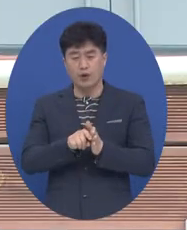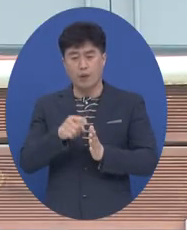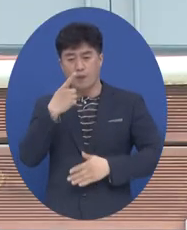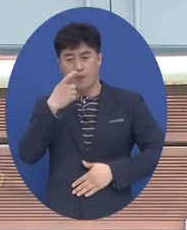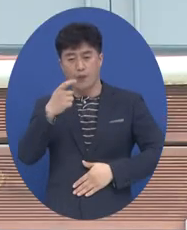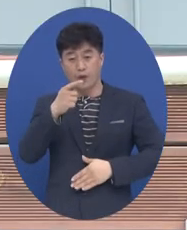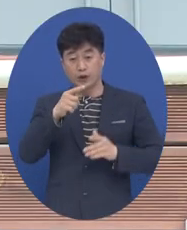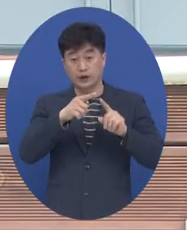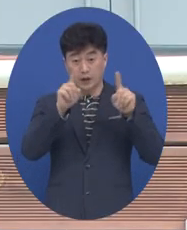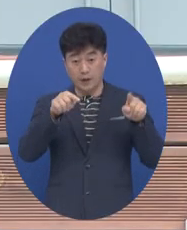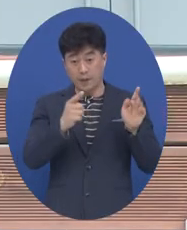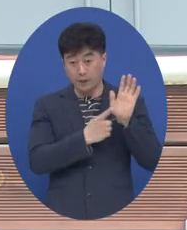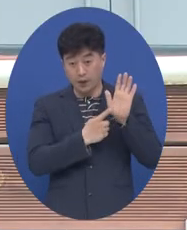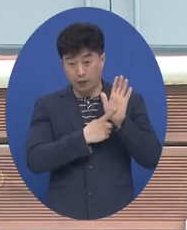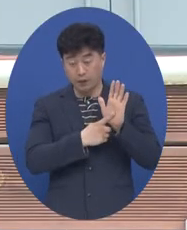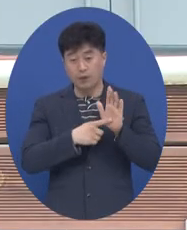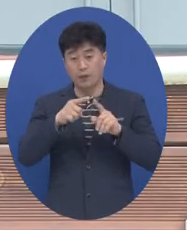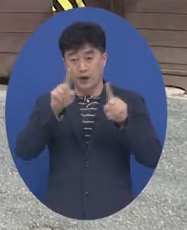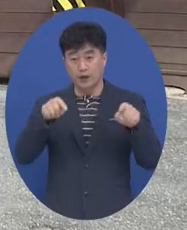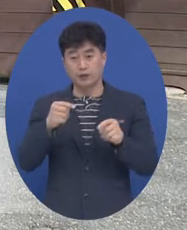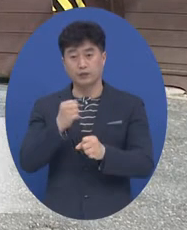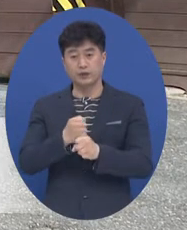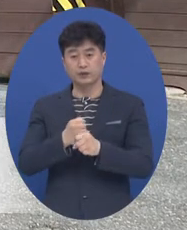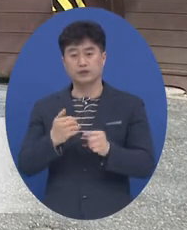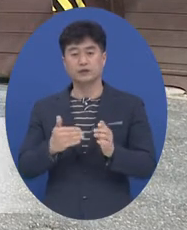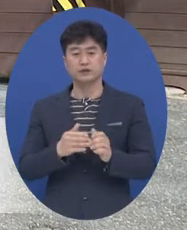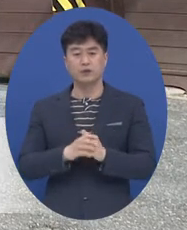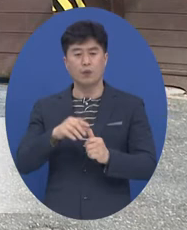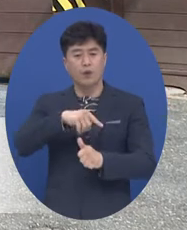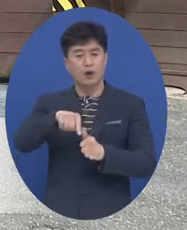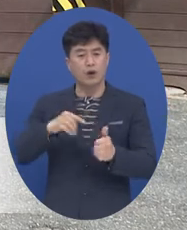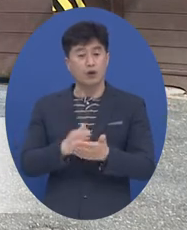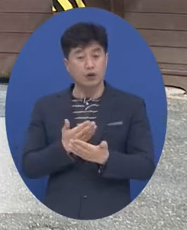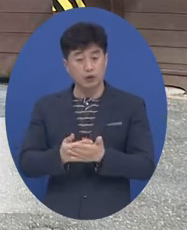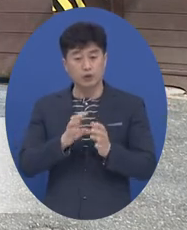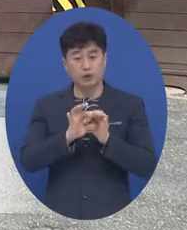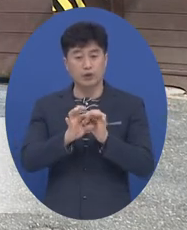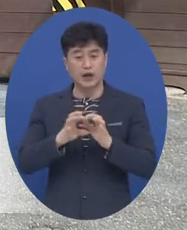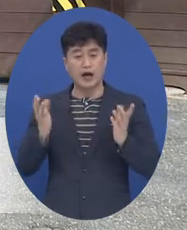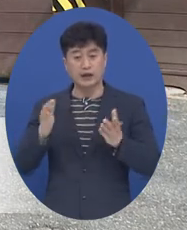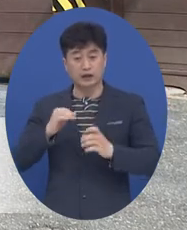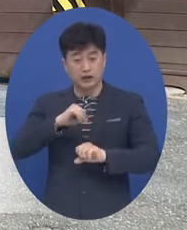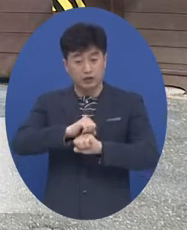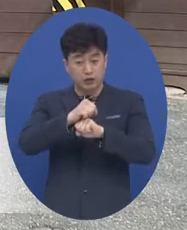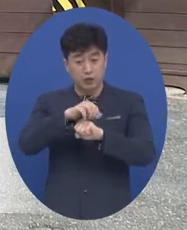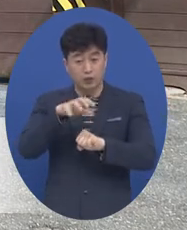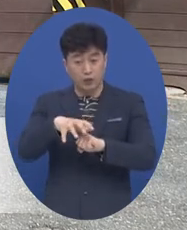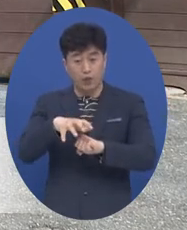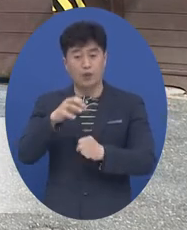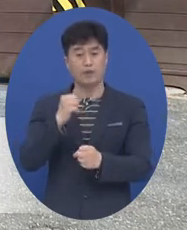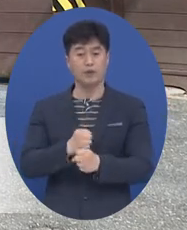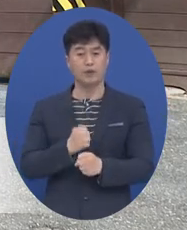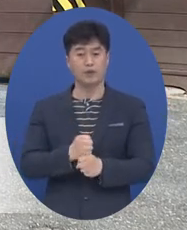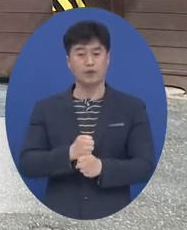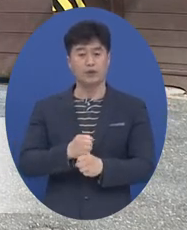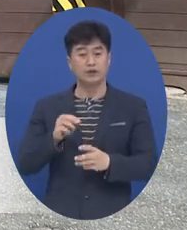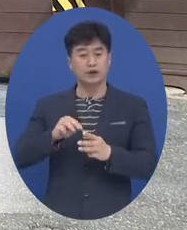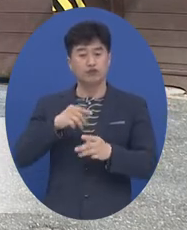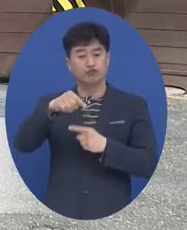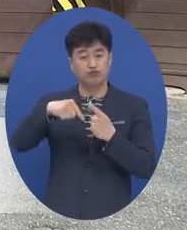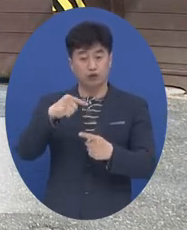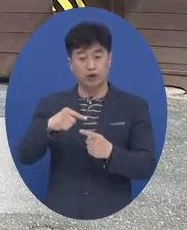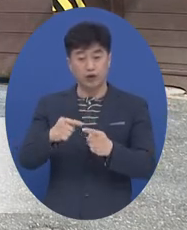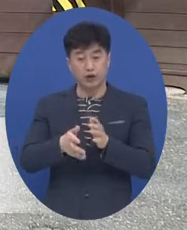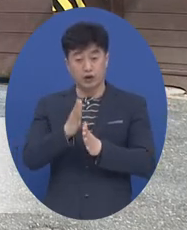만들어 달았습니다 환경 개선을 통해서 아이들한테 일단 수납할 수 있는 공간 등을 생기고 어 센터 운영에